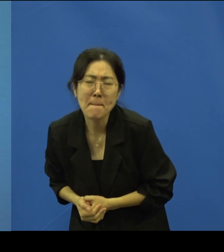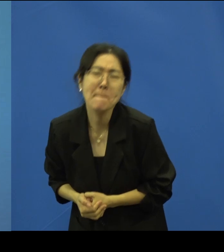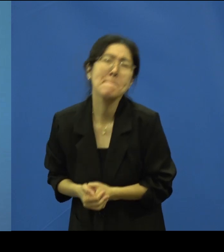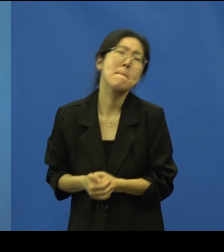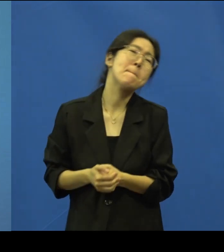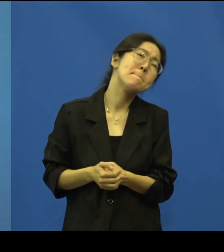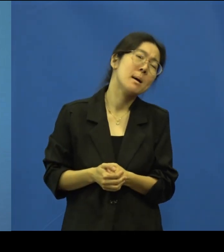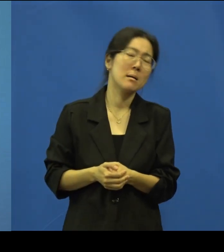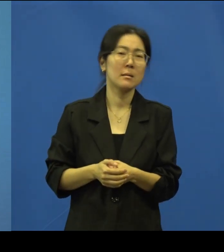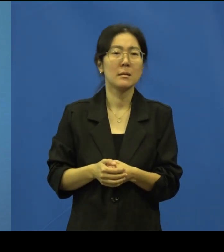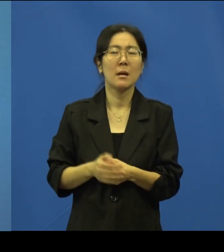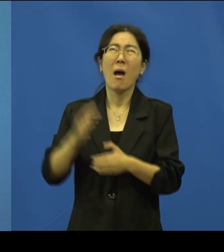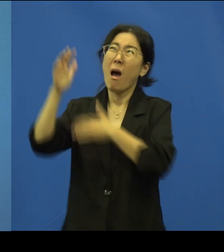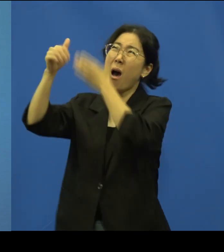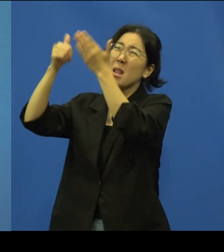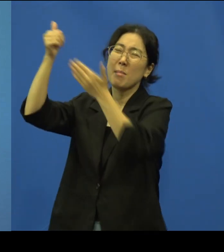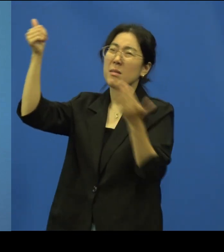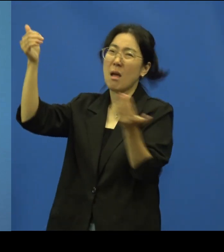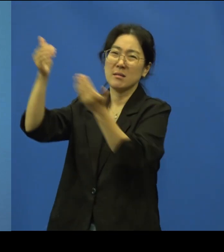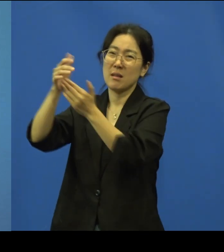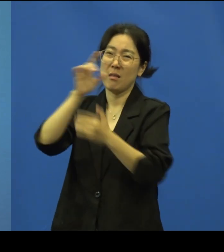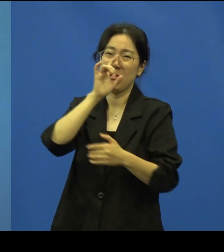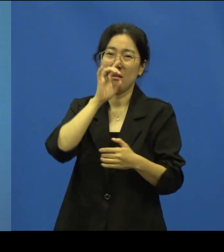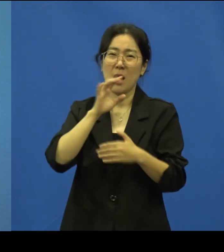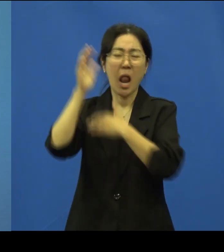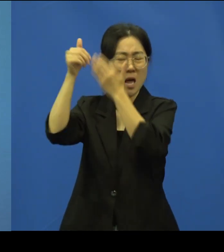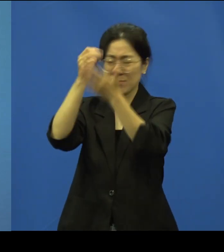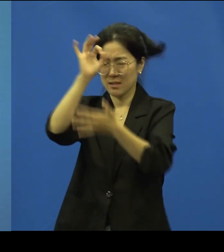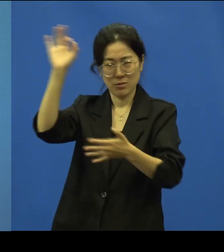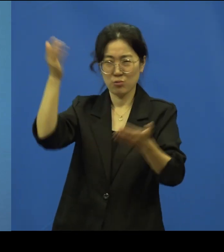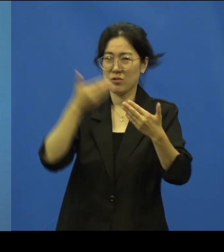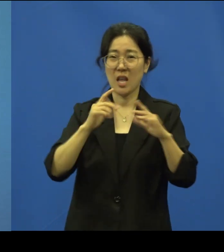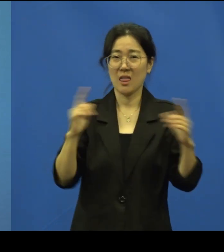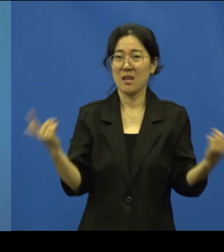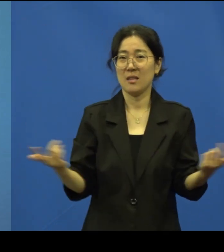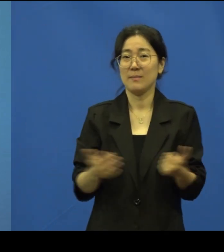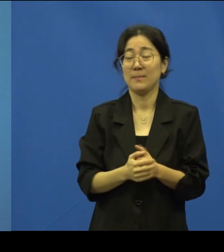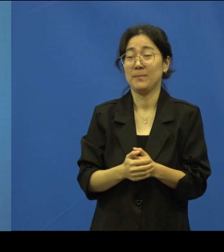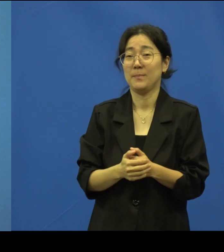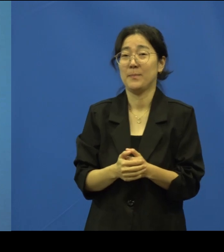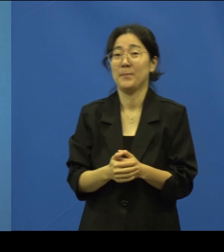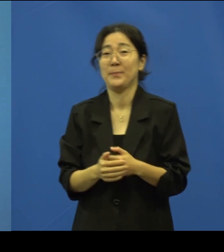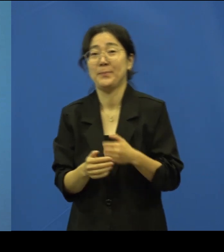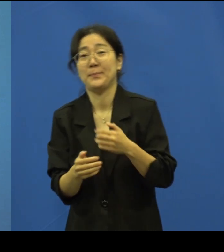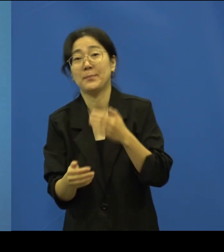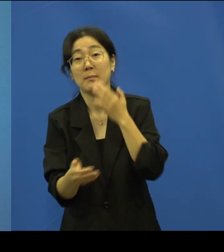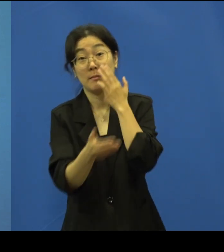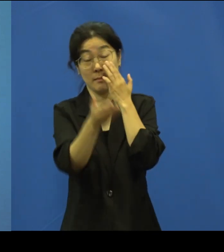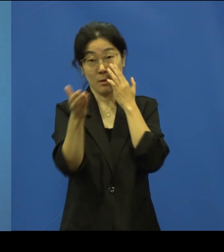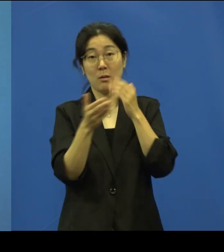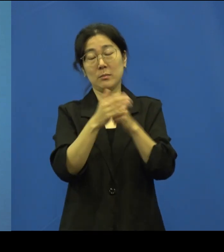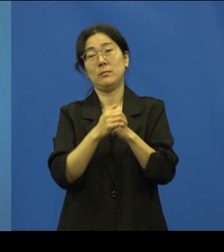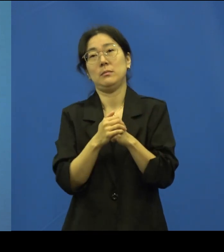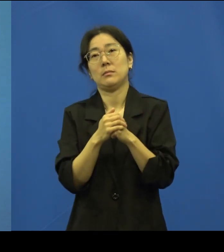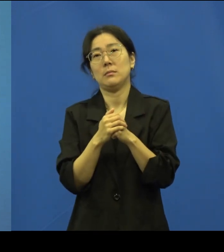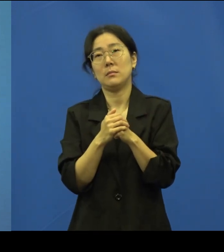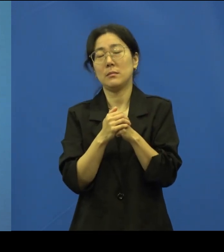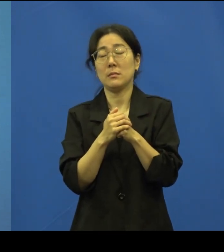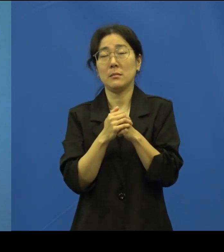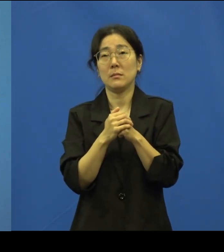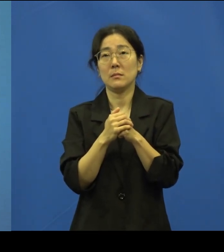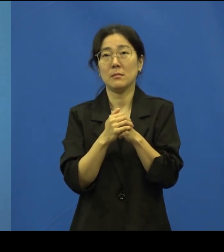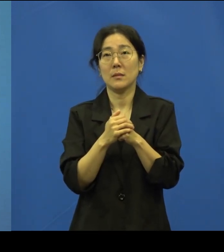예수님을 처음 만난 게 20살 때였는데, 그때 제가 아직 예수님을 인격적으로